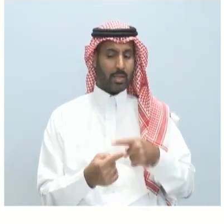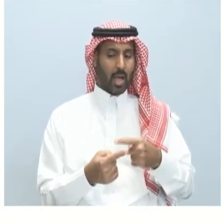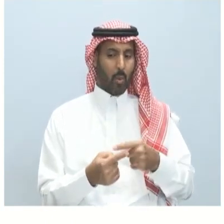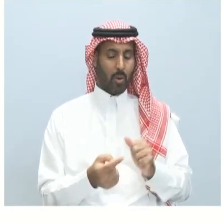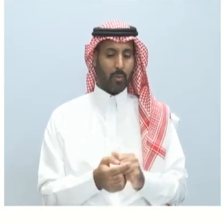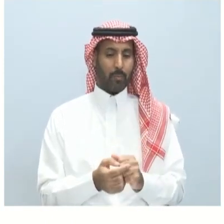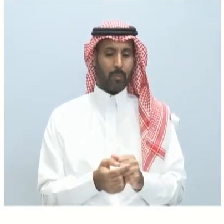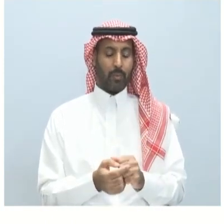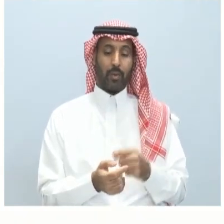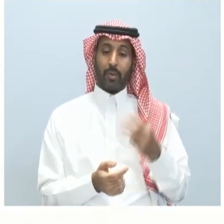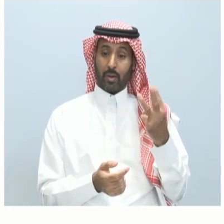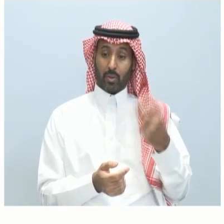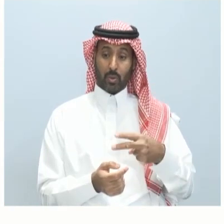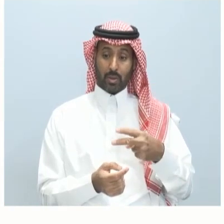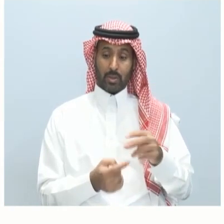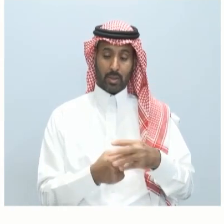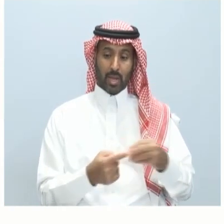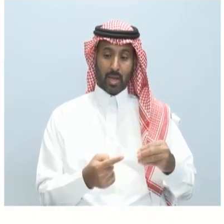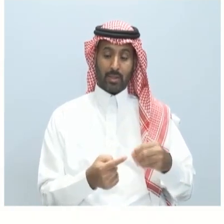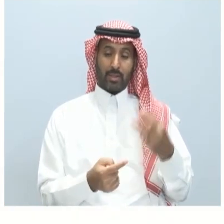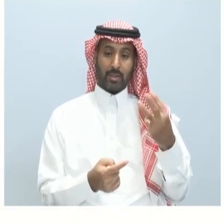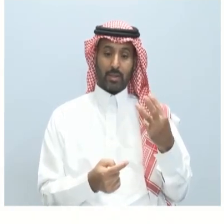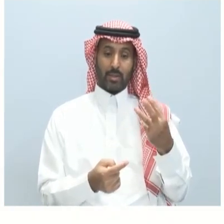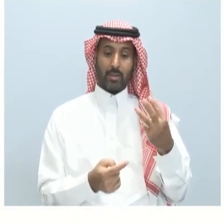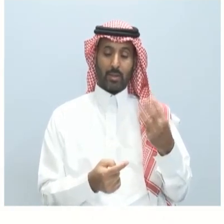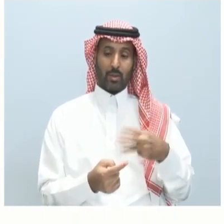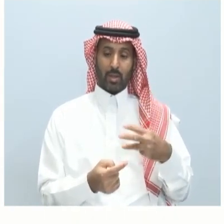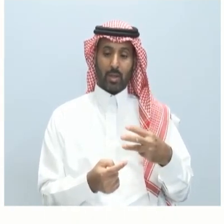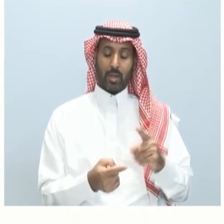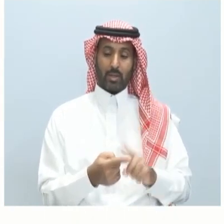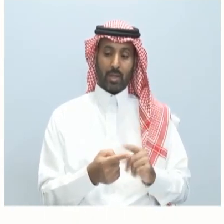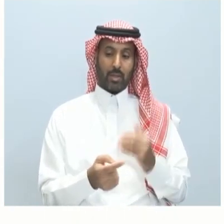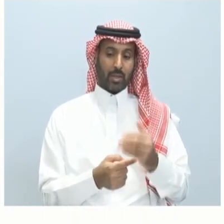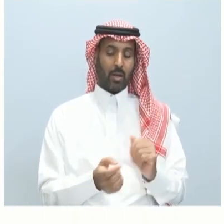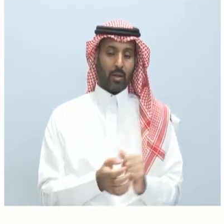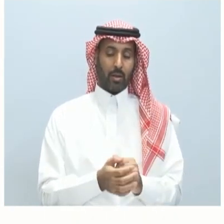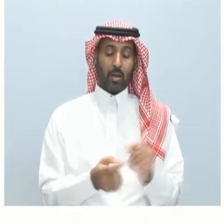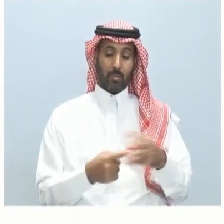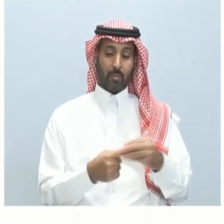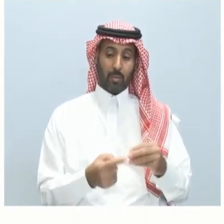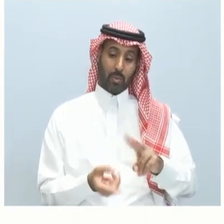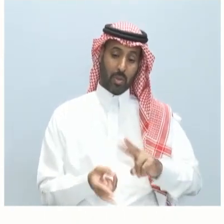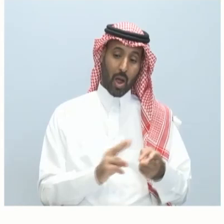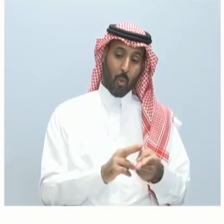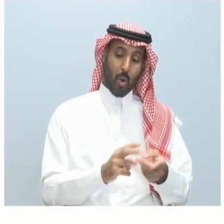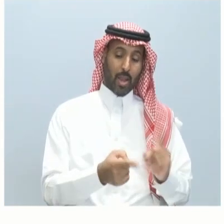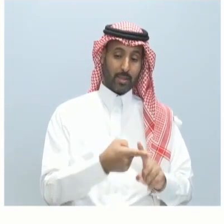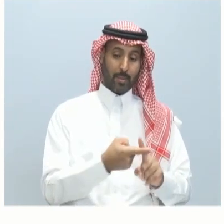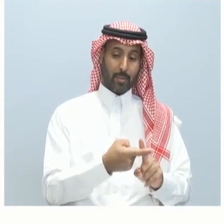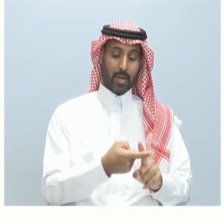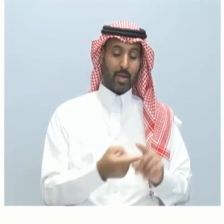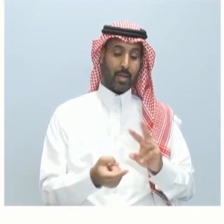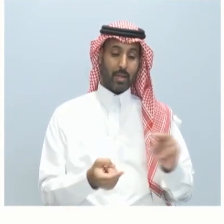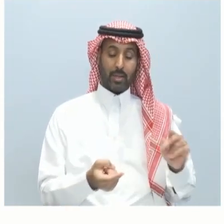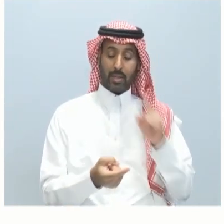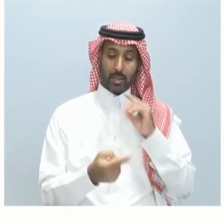سالب 33 نعم هنا بالتبسيط لدينا عمليه الطرح هنا حولناها الى جمع النظير